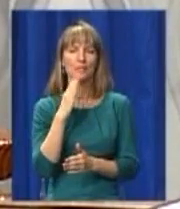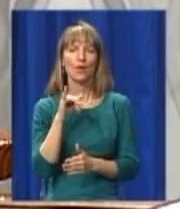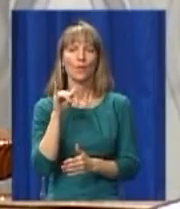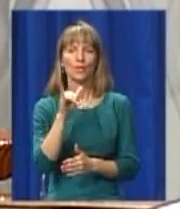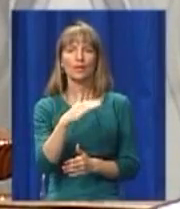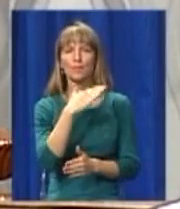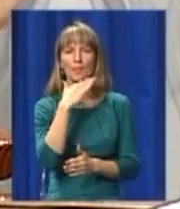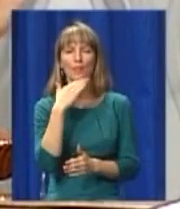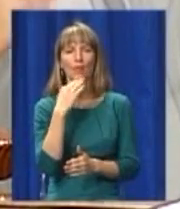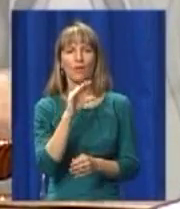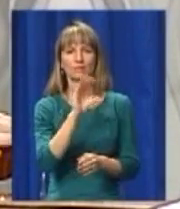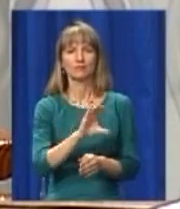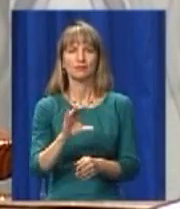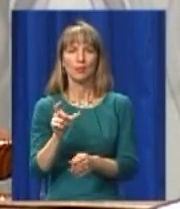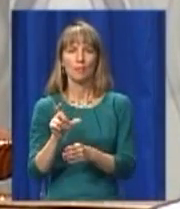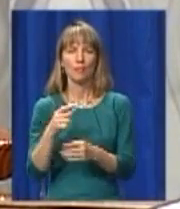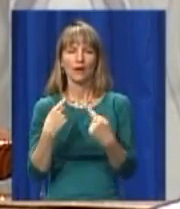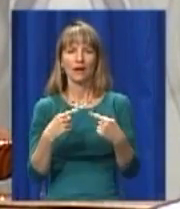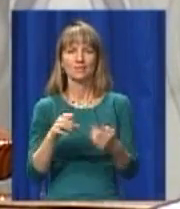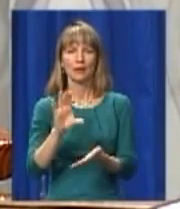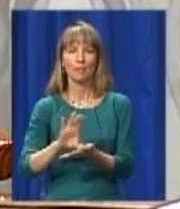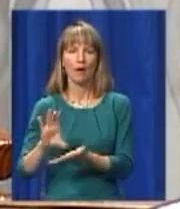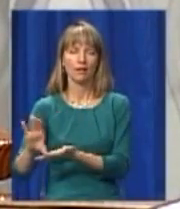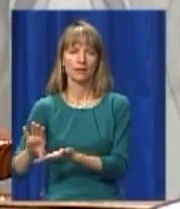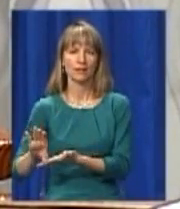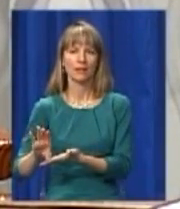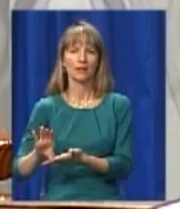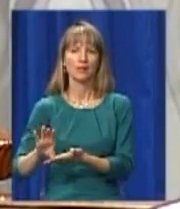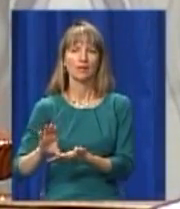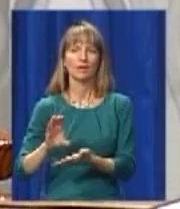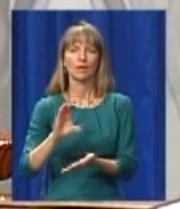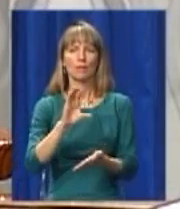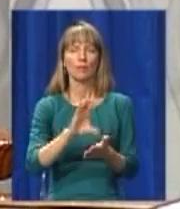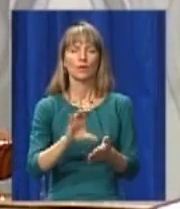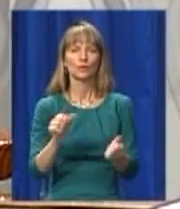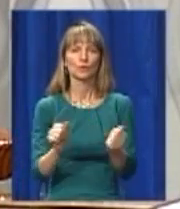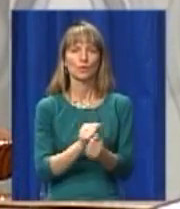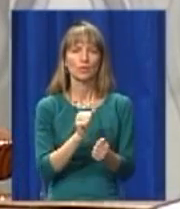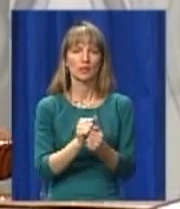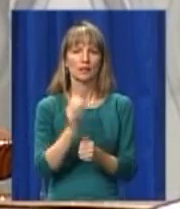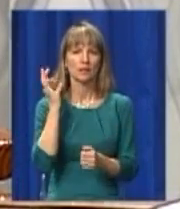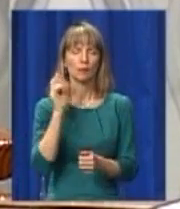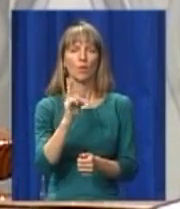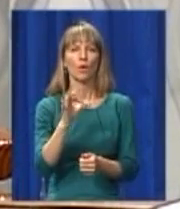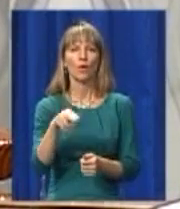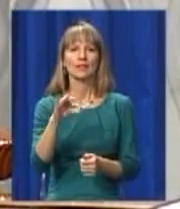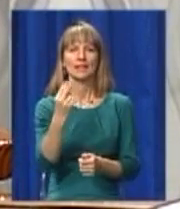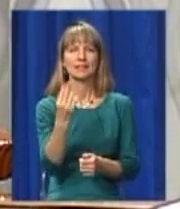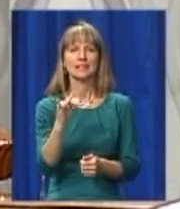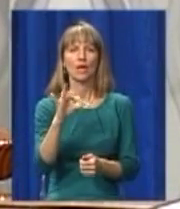них так все, так настально баночек, капец. Получается, баночки и сухие шампуни, и кондиционеры,